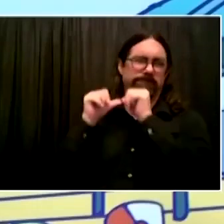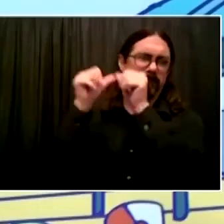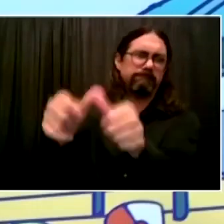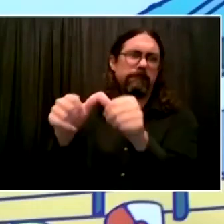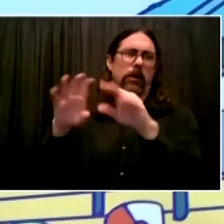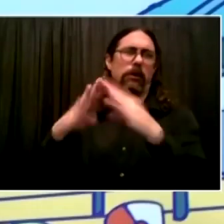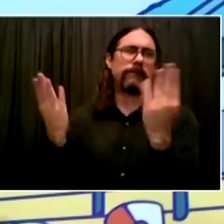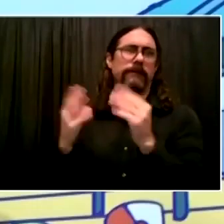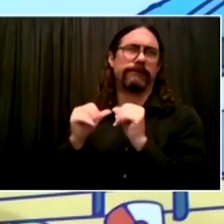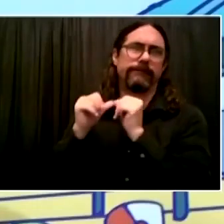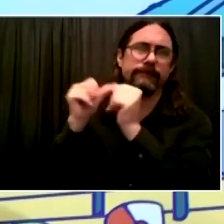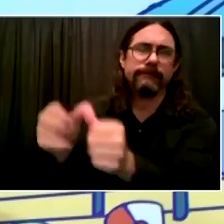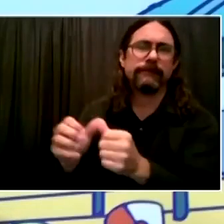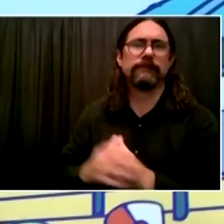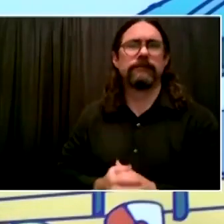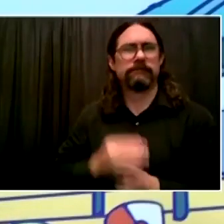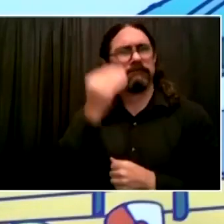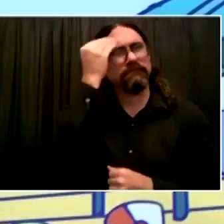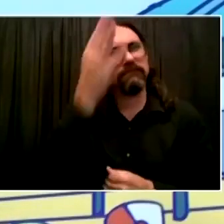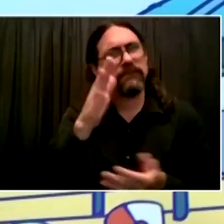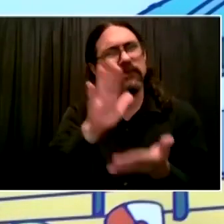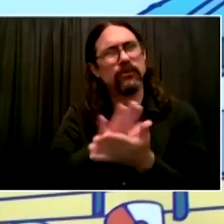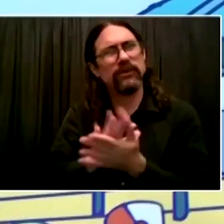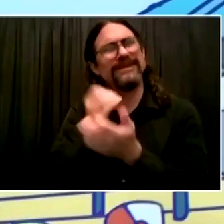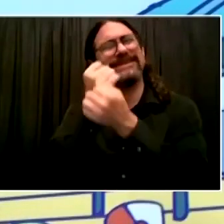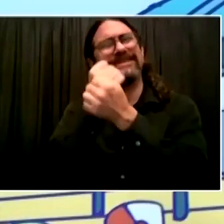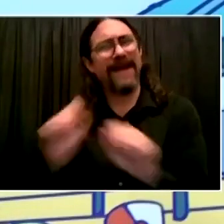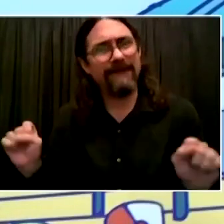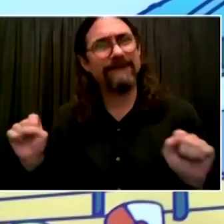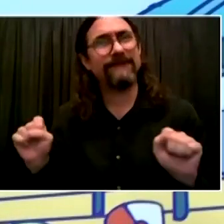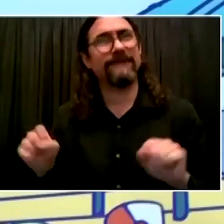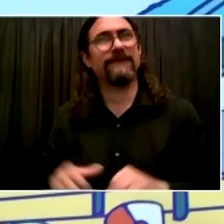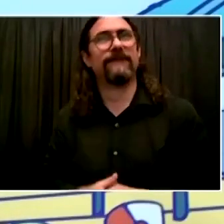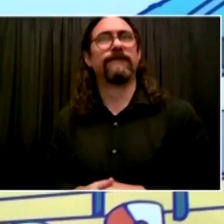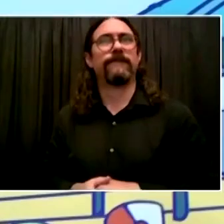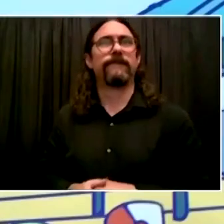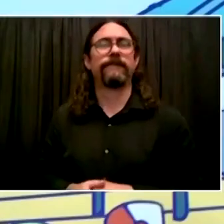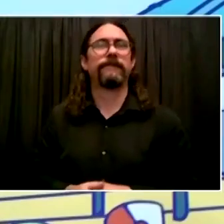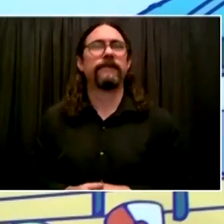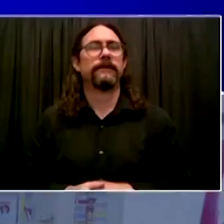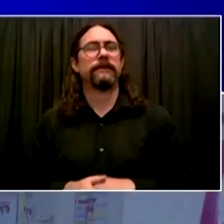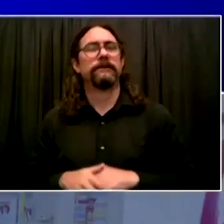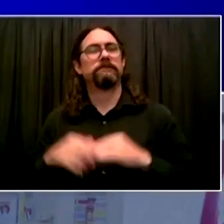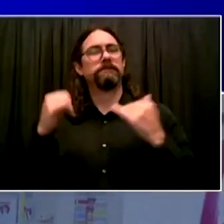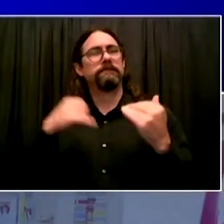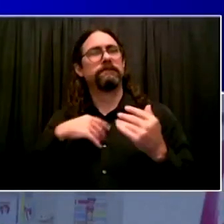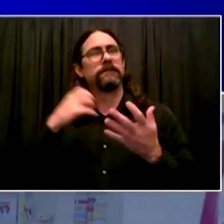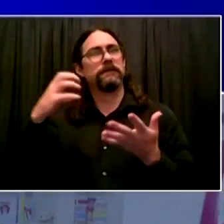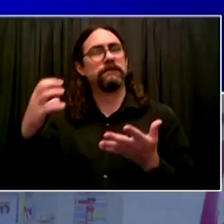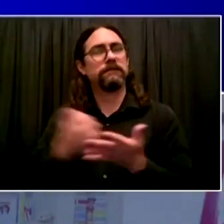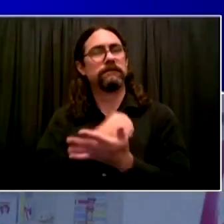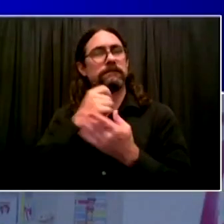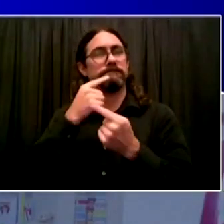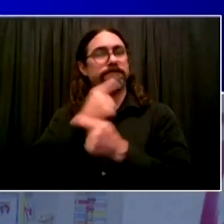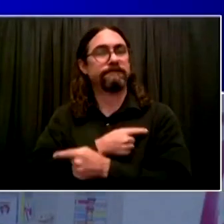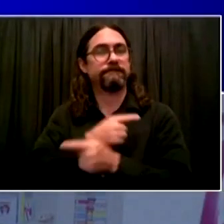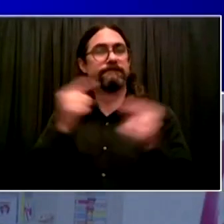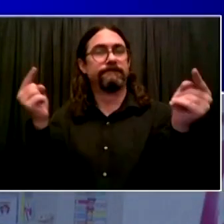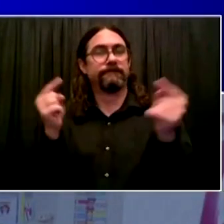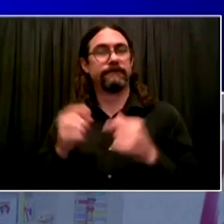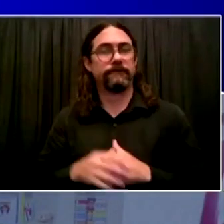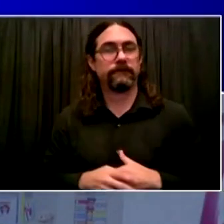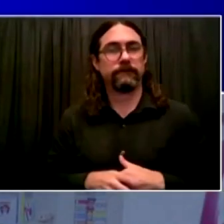쇼 투표를 리더 벨라지오 뉴욕 시장은 모든 공립 교직원의 대해 최소 1회 백신 접종 증명서를 대출 하라는 지침 을